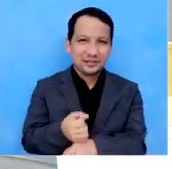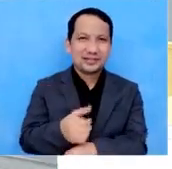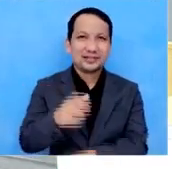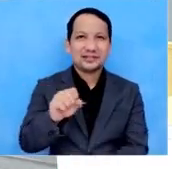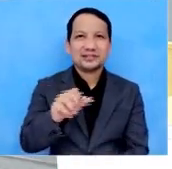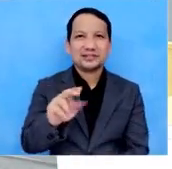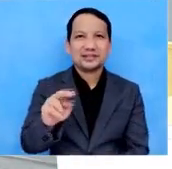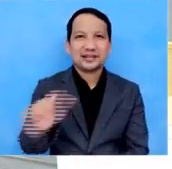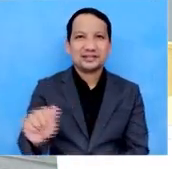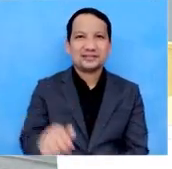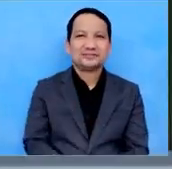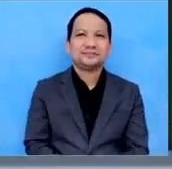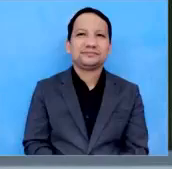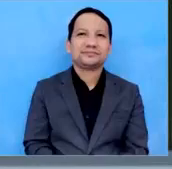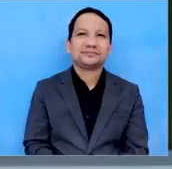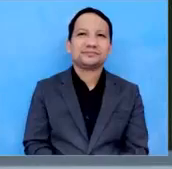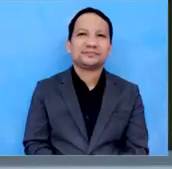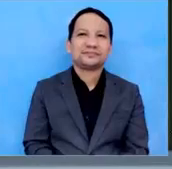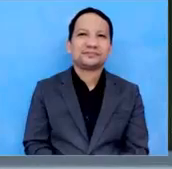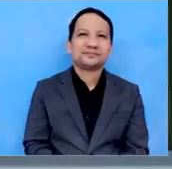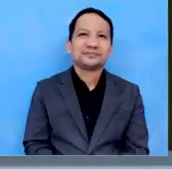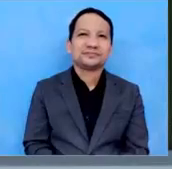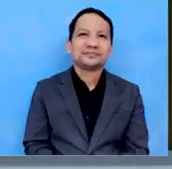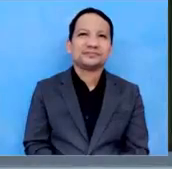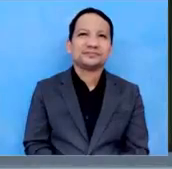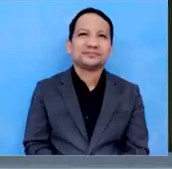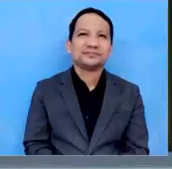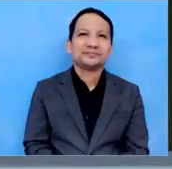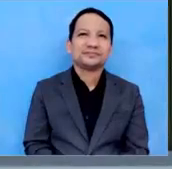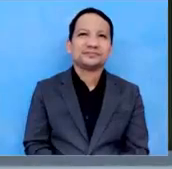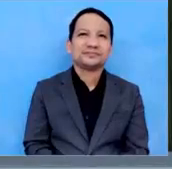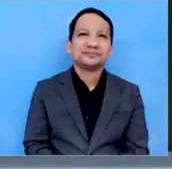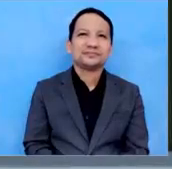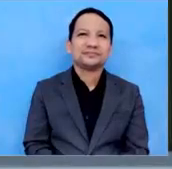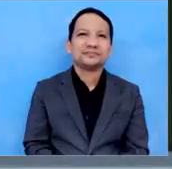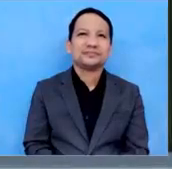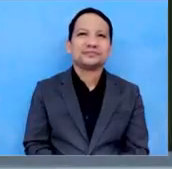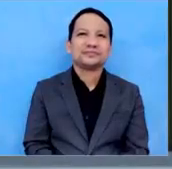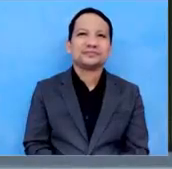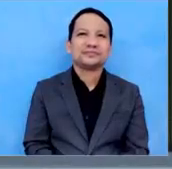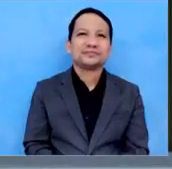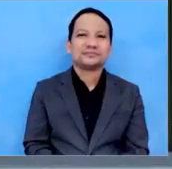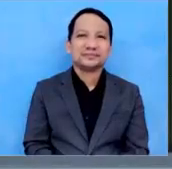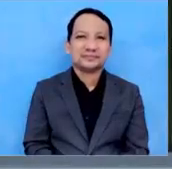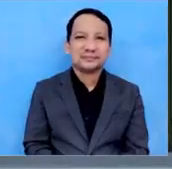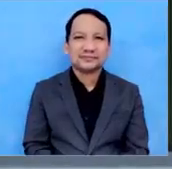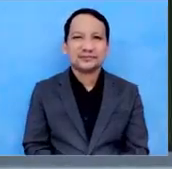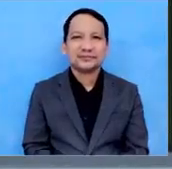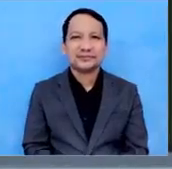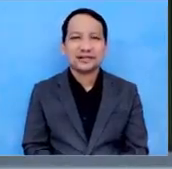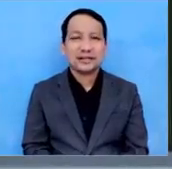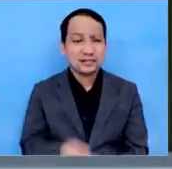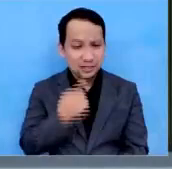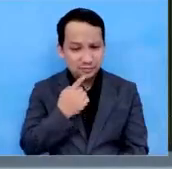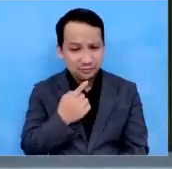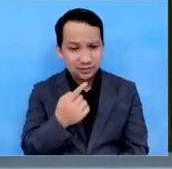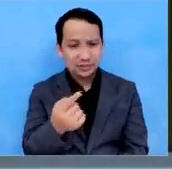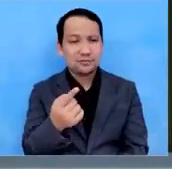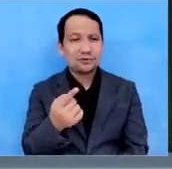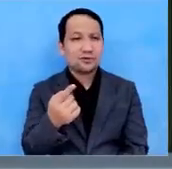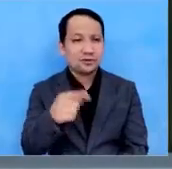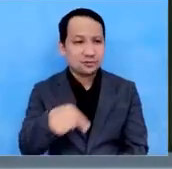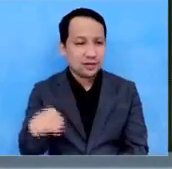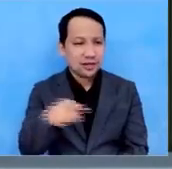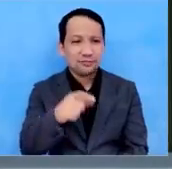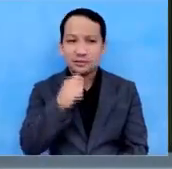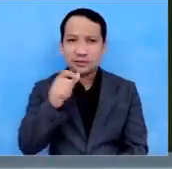So, mag-sample po ako ng chorus. Sabihin mo na nang di na